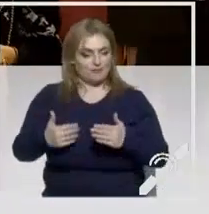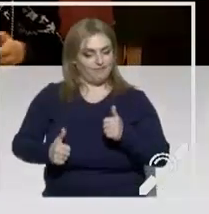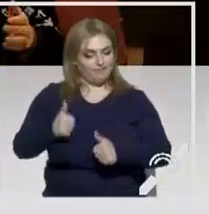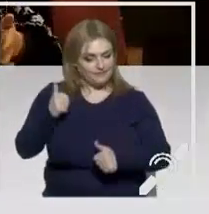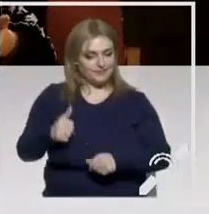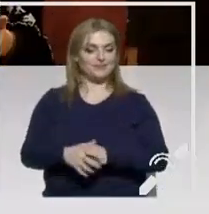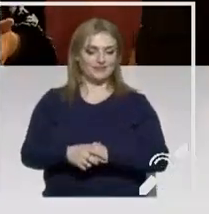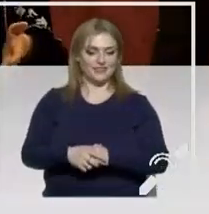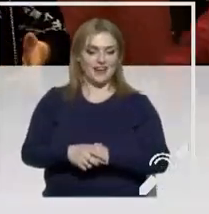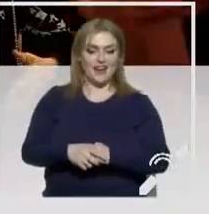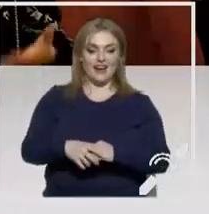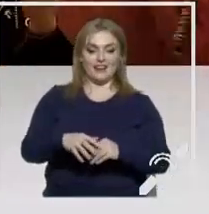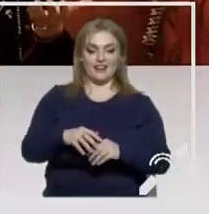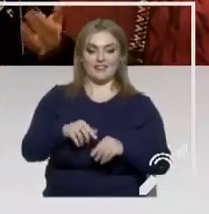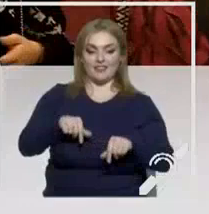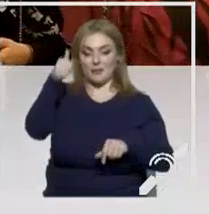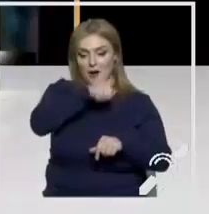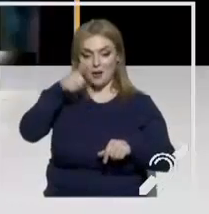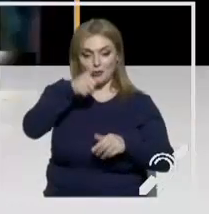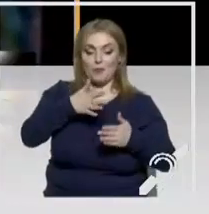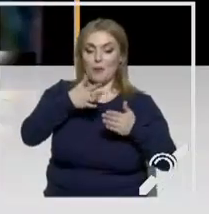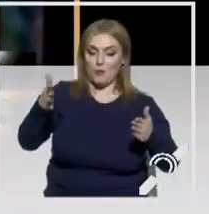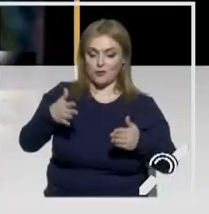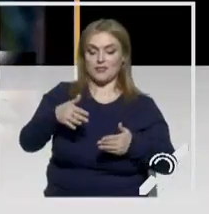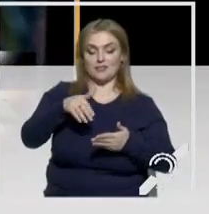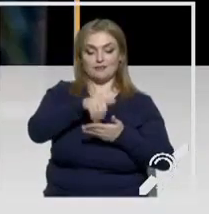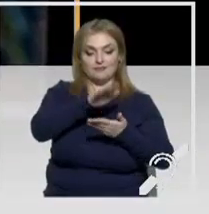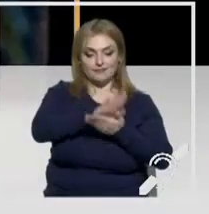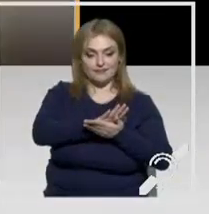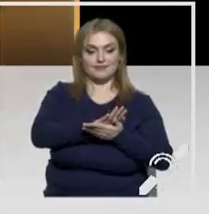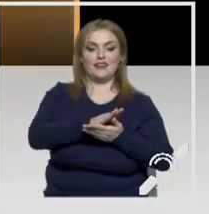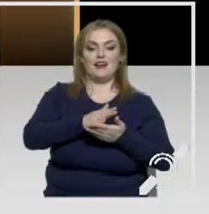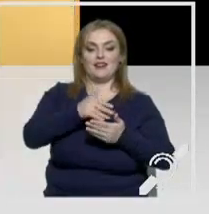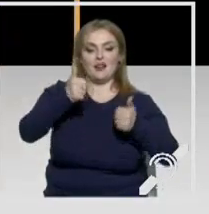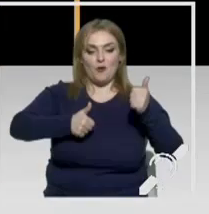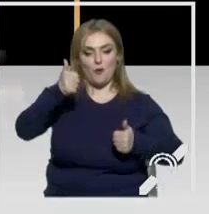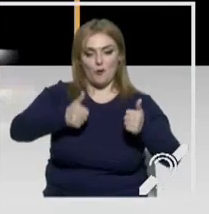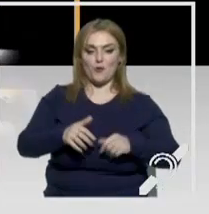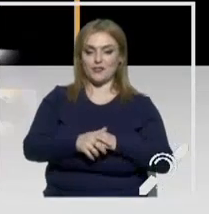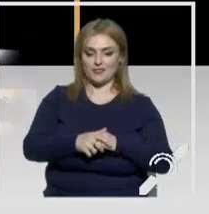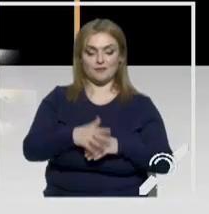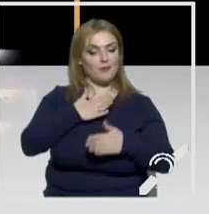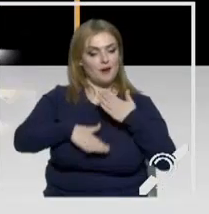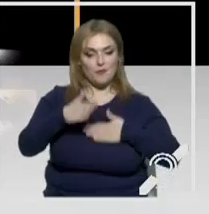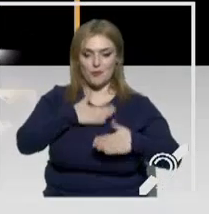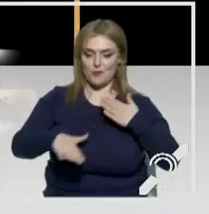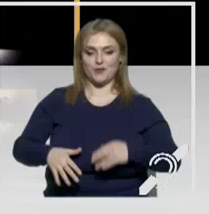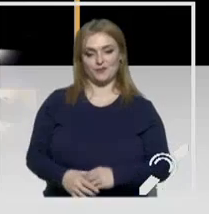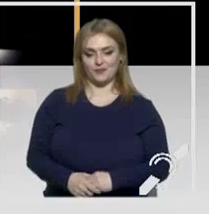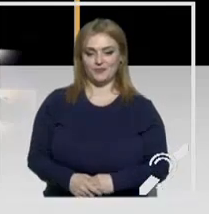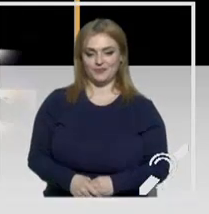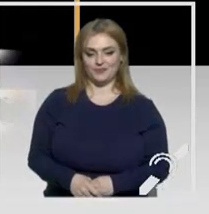multe filme în concurs, ceea ce e bine că se fac filme mai multe și concurența e mai mare, ceea ce pe viitor cred